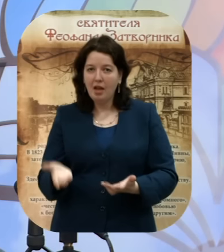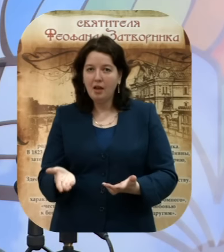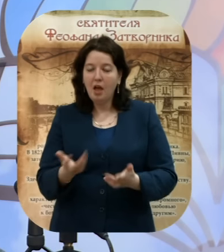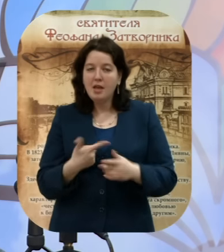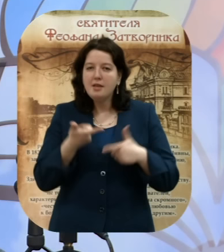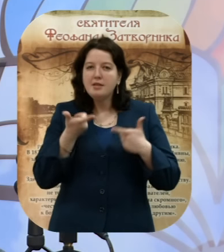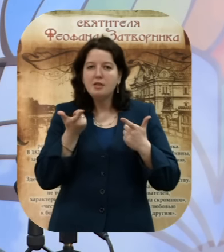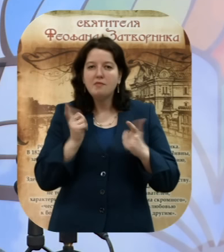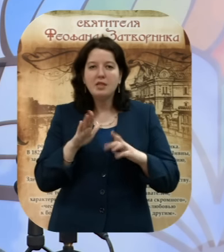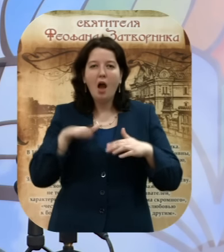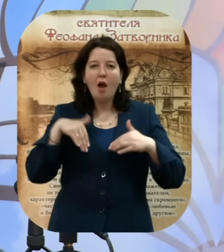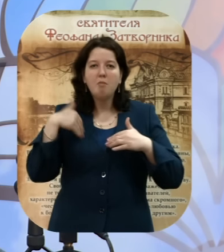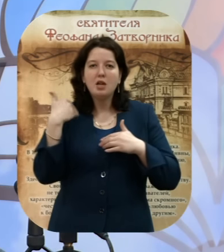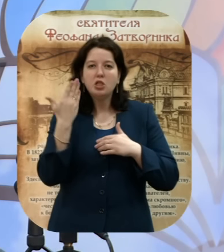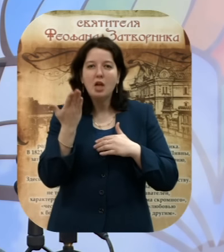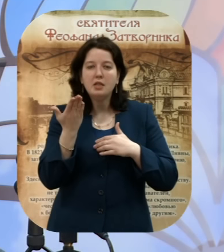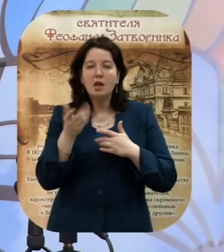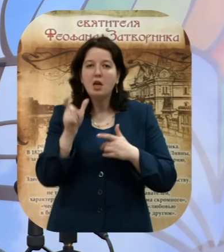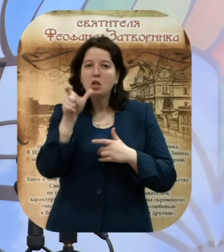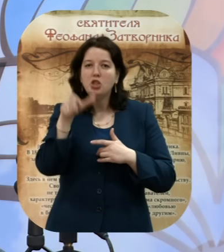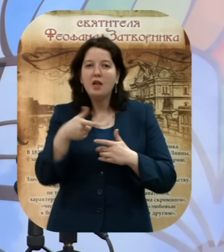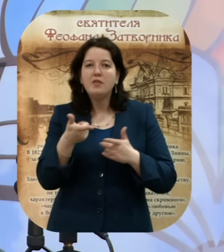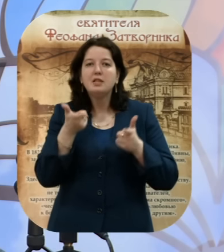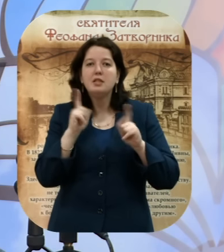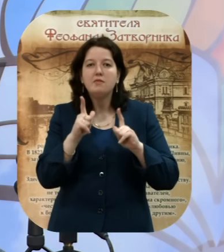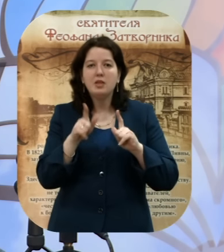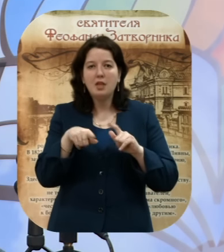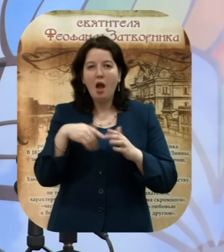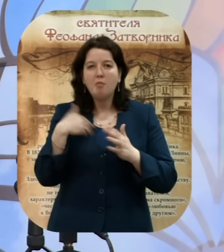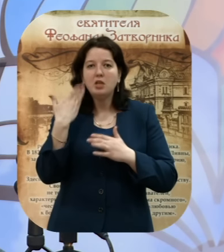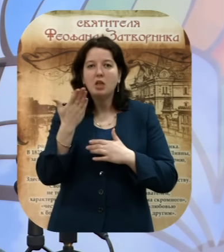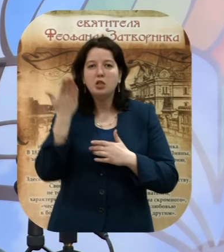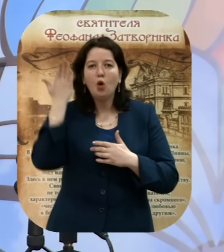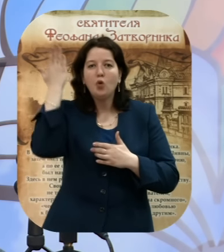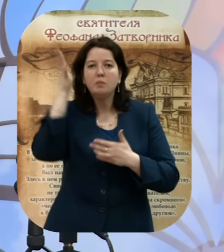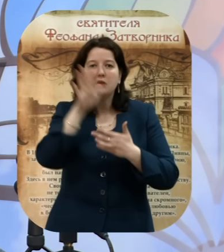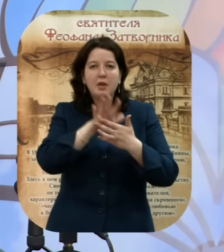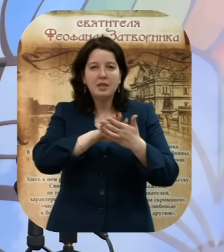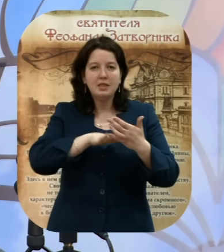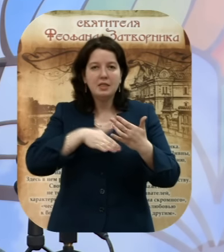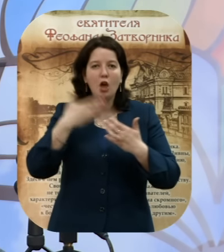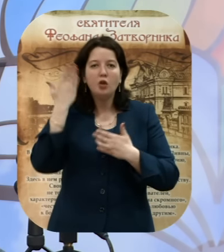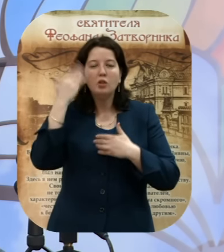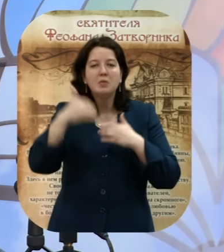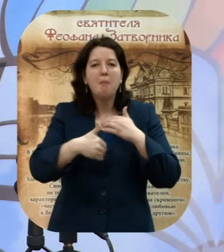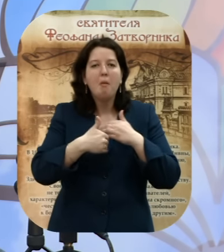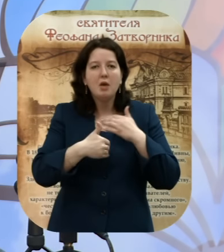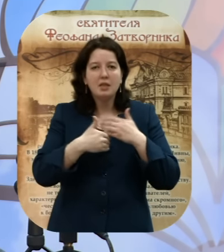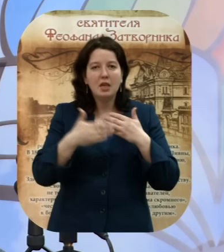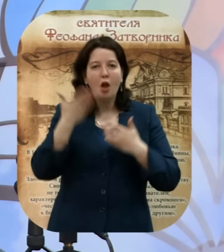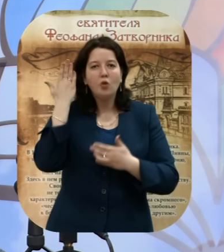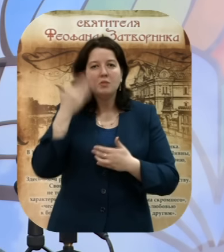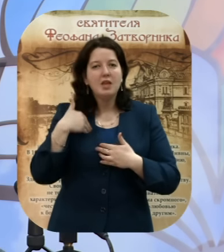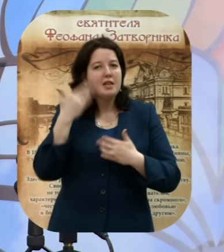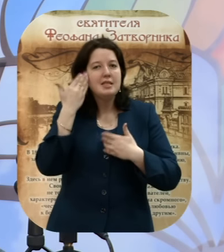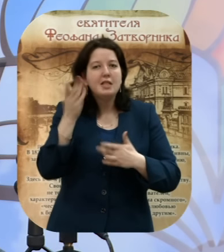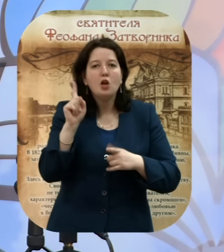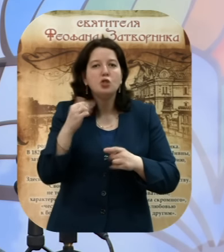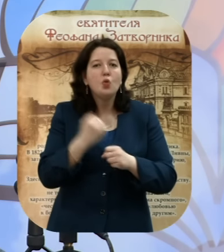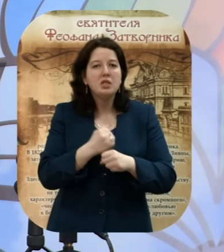Он действительно обращается: «Господи, прости, Господи, помоги. Господи, я не знаю, что делать».